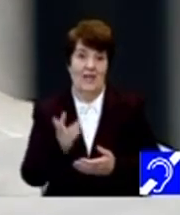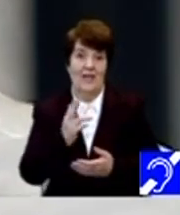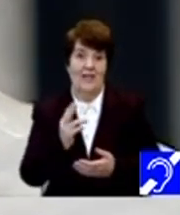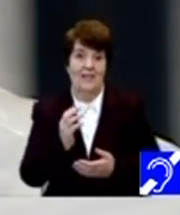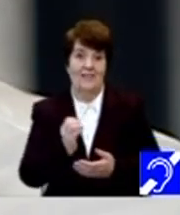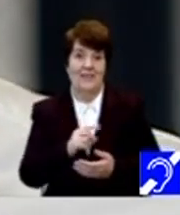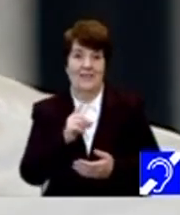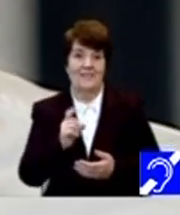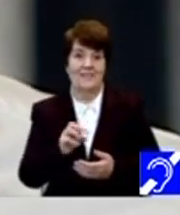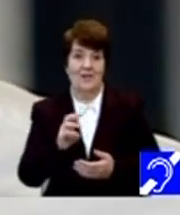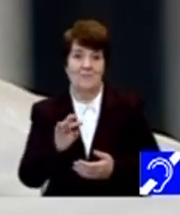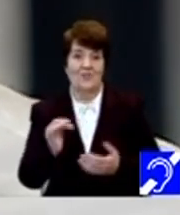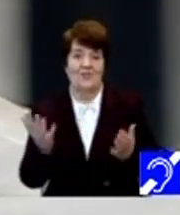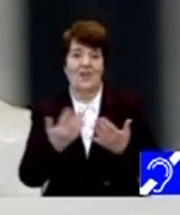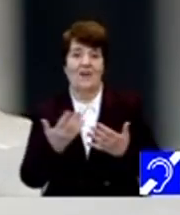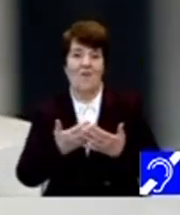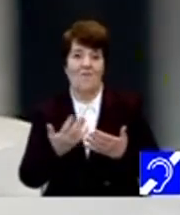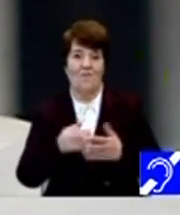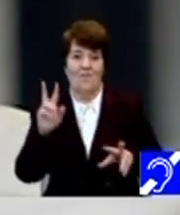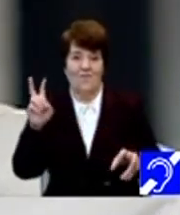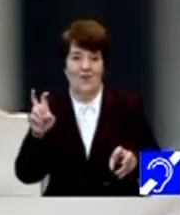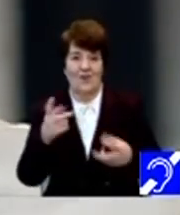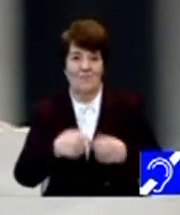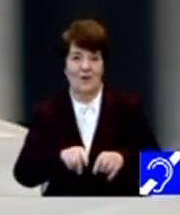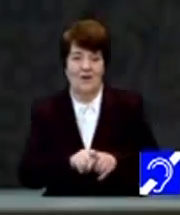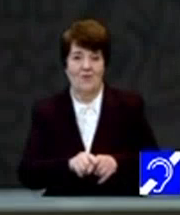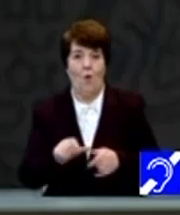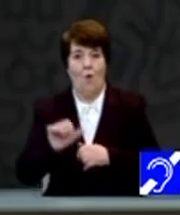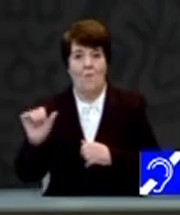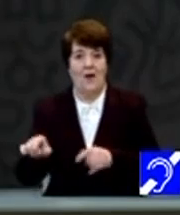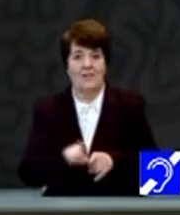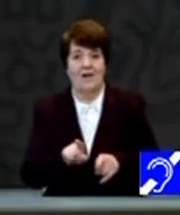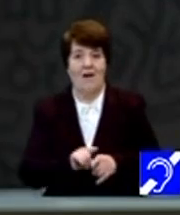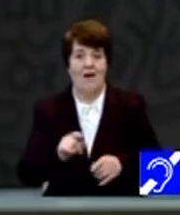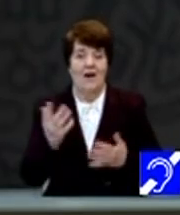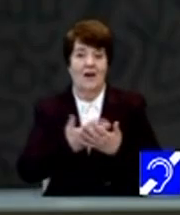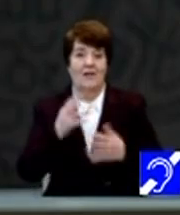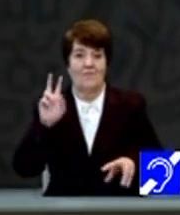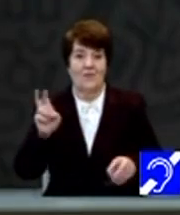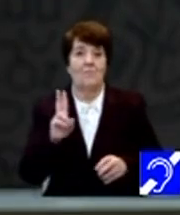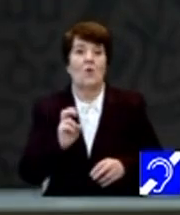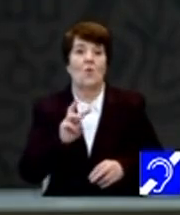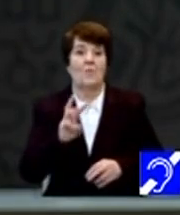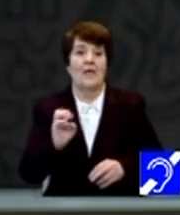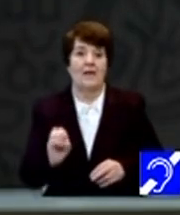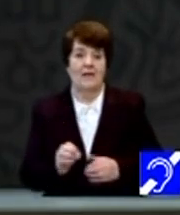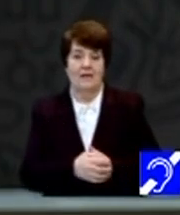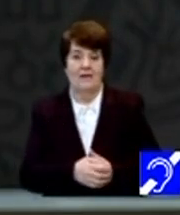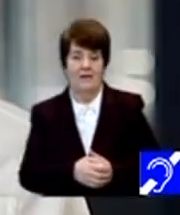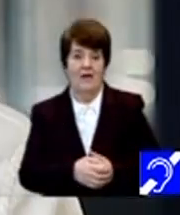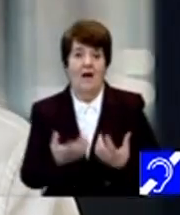dezamăgire, cum ai spus tu, nu e ca în filme. Sau cel puțin o parte e ca în filme, dar mai e și partea asta. Dar care... cum